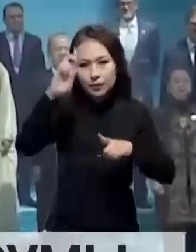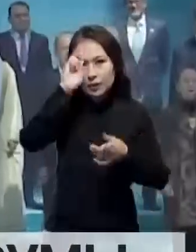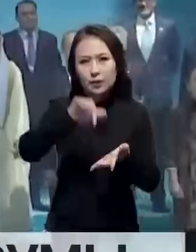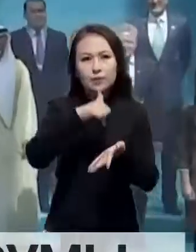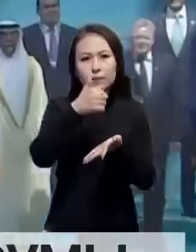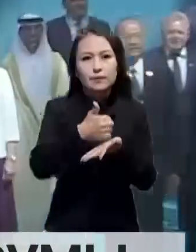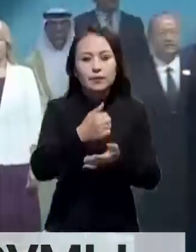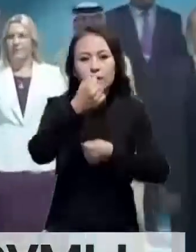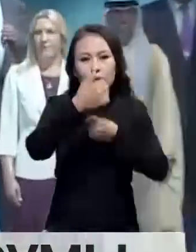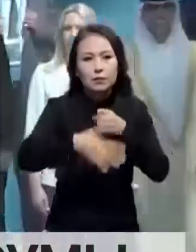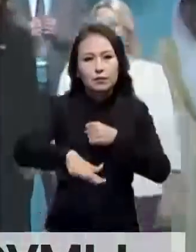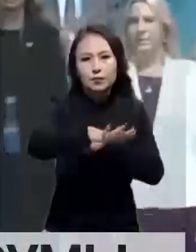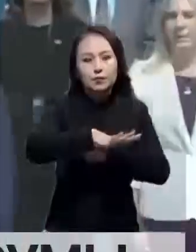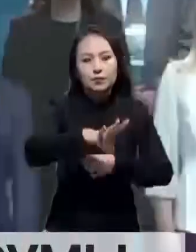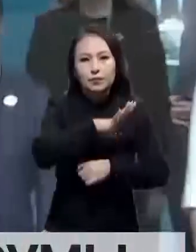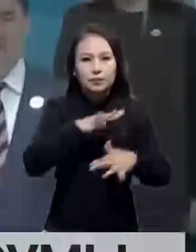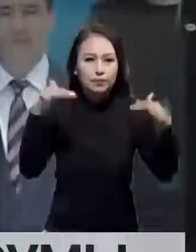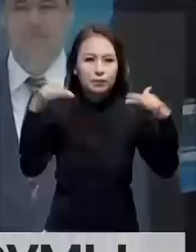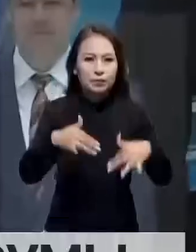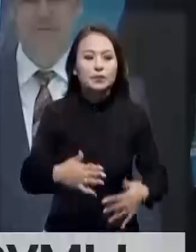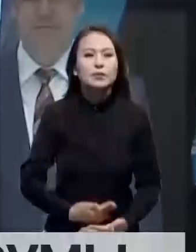басшылары елордаға табан тіреді.